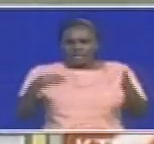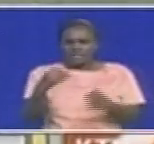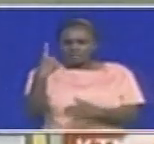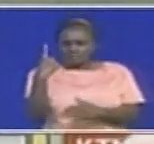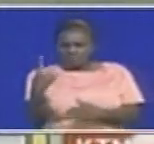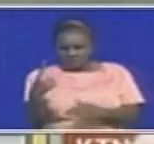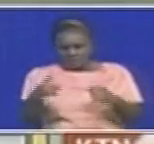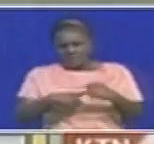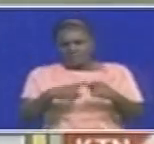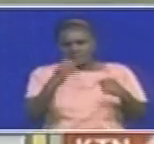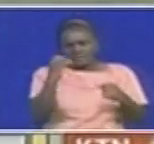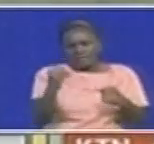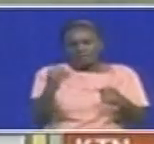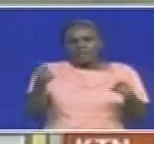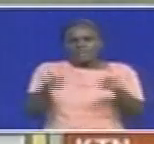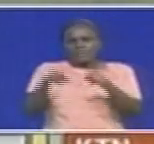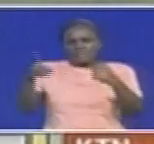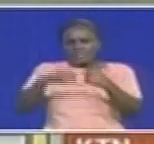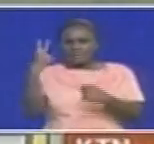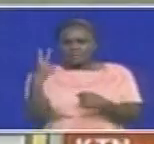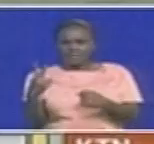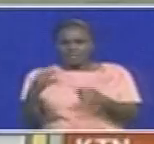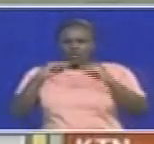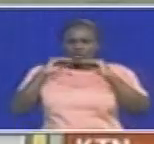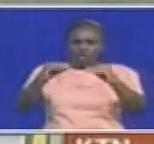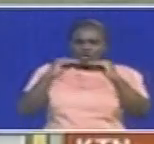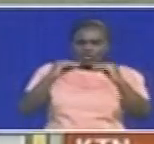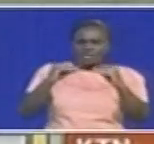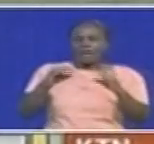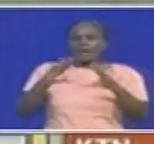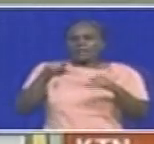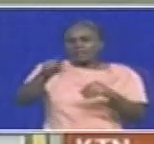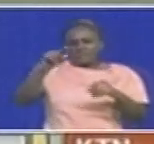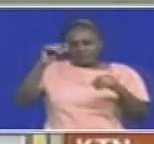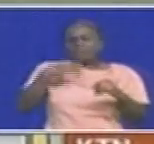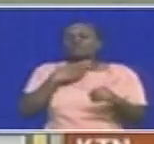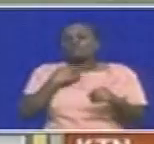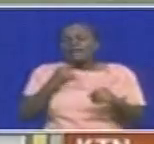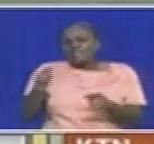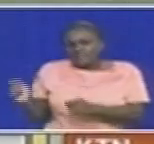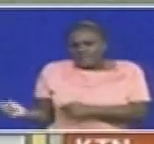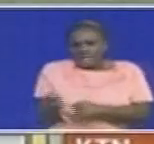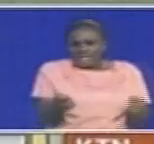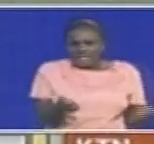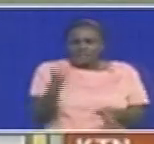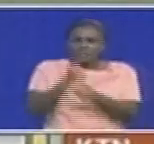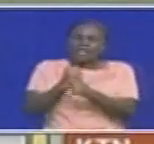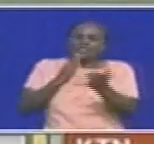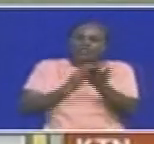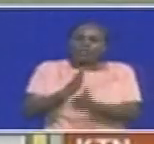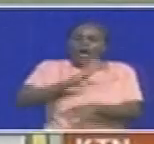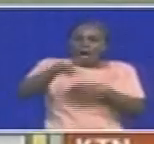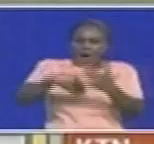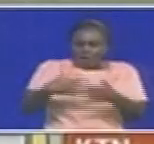2-6, 5-6, 4 na 6-2, huku kocha wa timu taifa akitaka shirikisho la tenis humu nchini kuhakikisha kwamba wachezaji